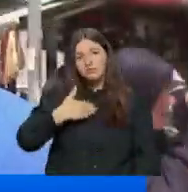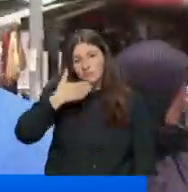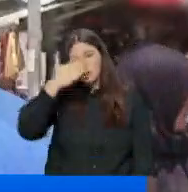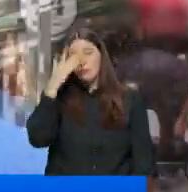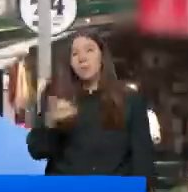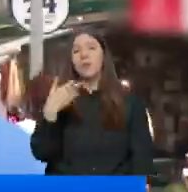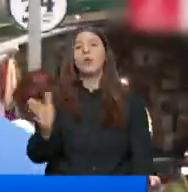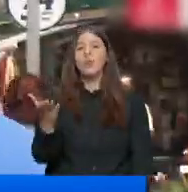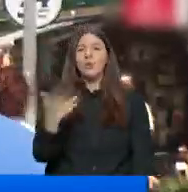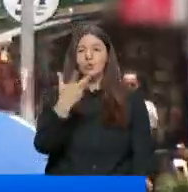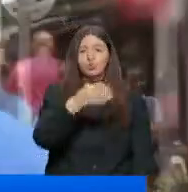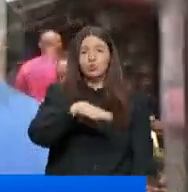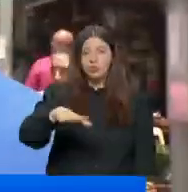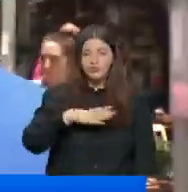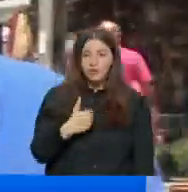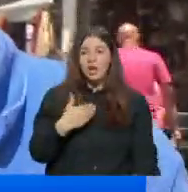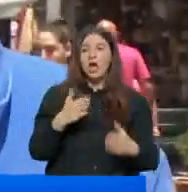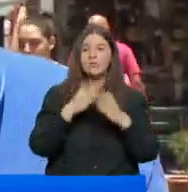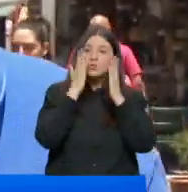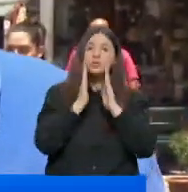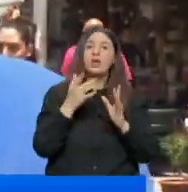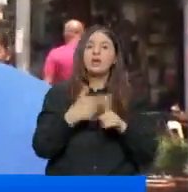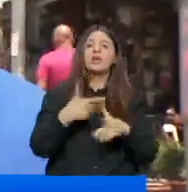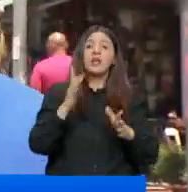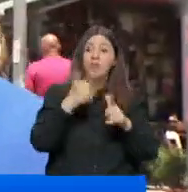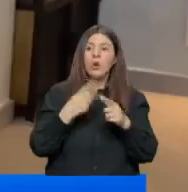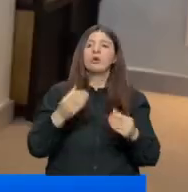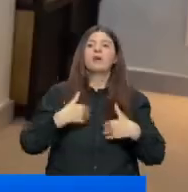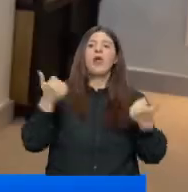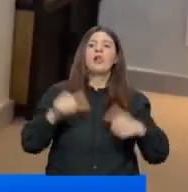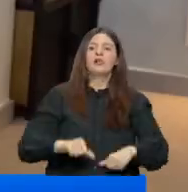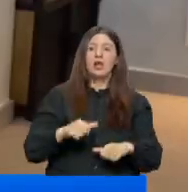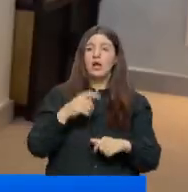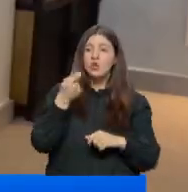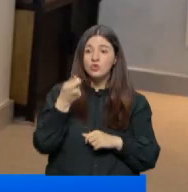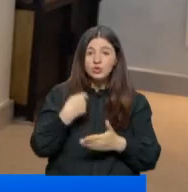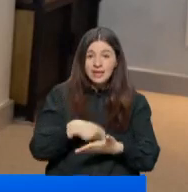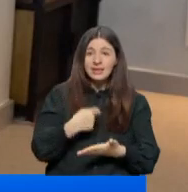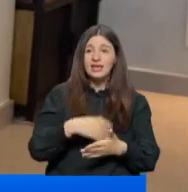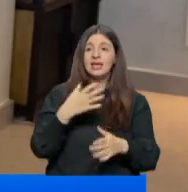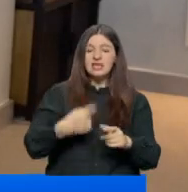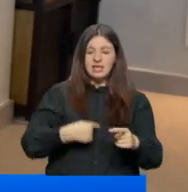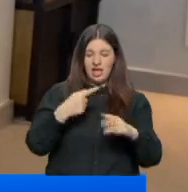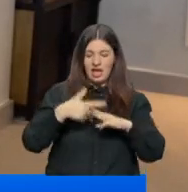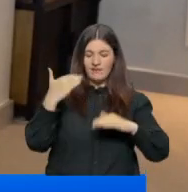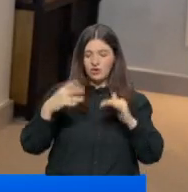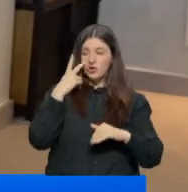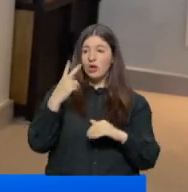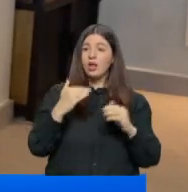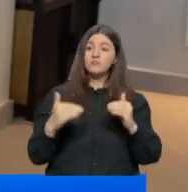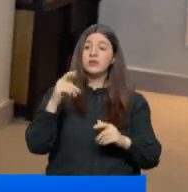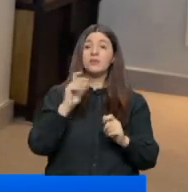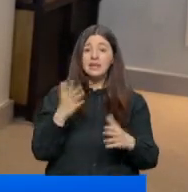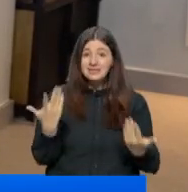O da yok yani. 3 tane çocuk var. Evim çok şükür kira değil. Kira olsa geçinemem. Ücretler istedilen enflasyon oranında